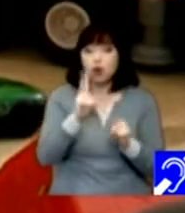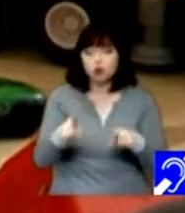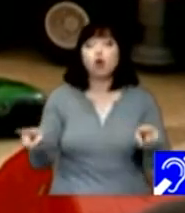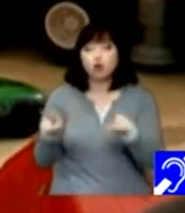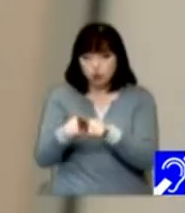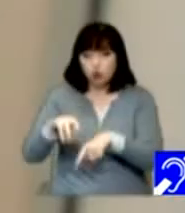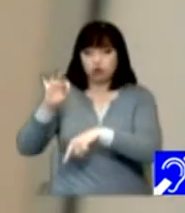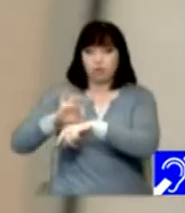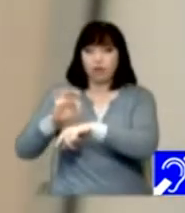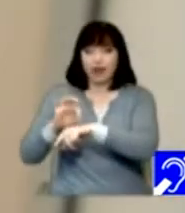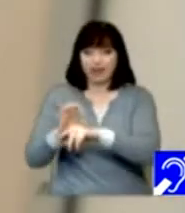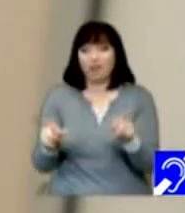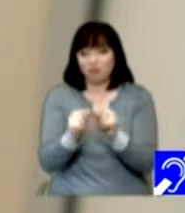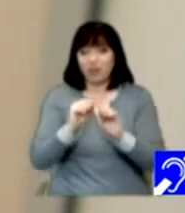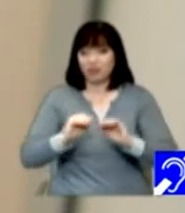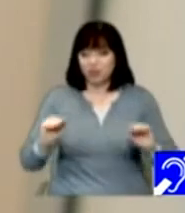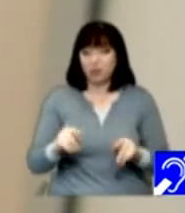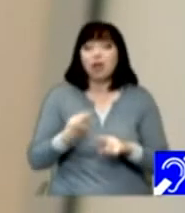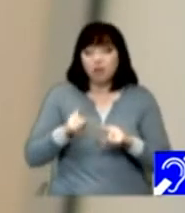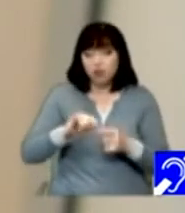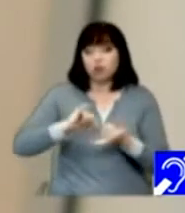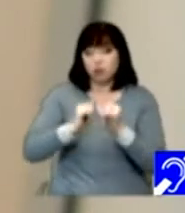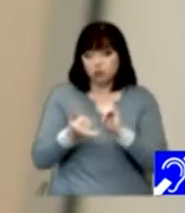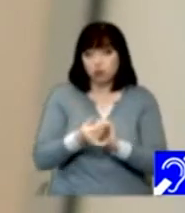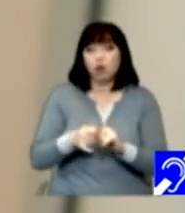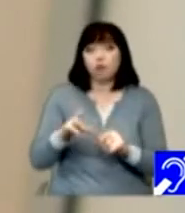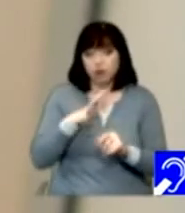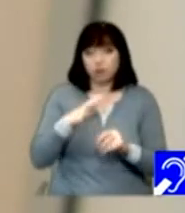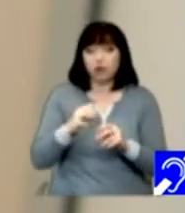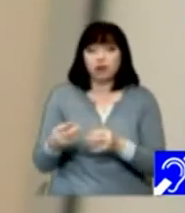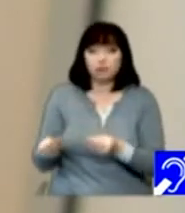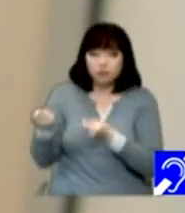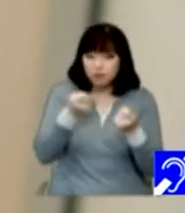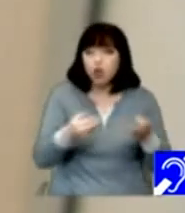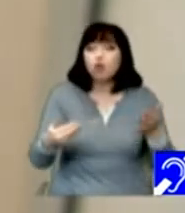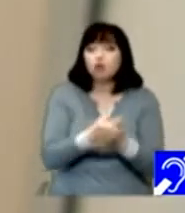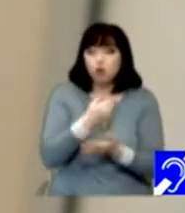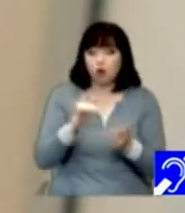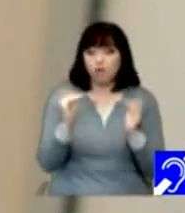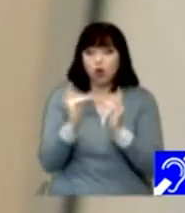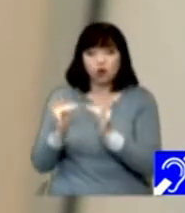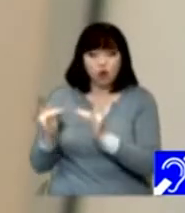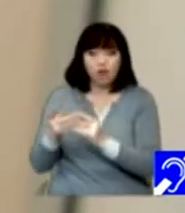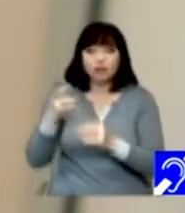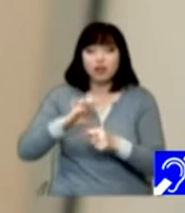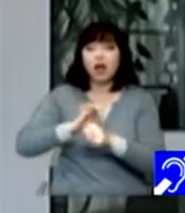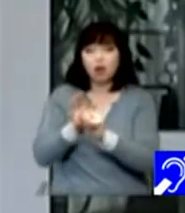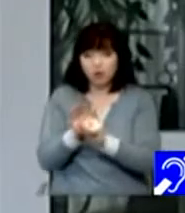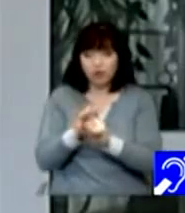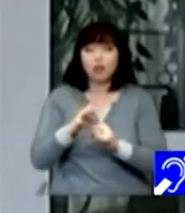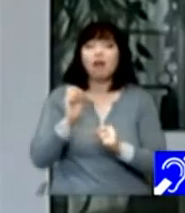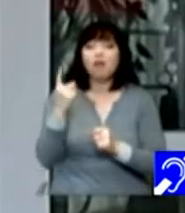fel sunt infectate. În aceste condiții au fost activate noi paturi pentru pacienții bolnavi de COVID la Spitalul